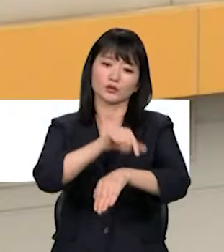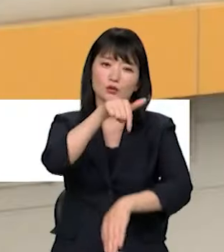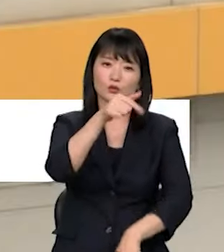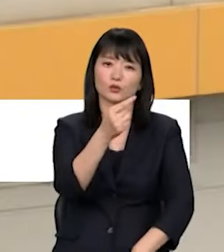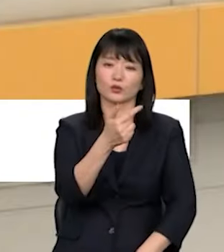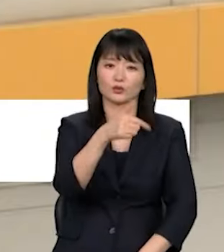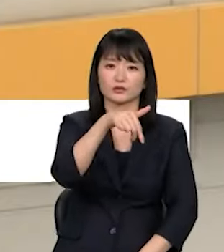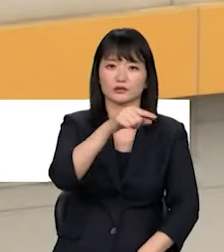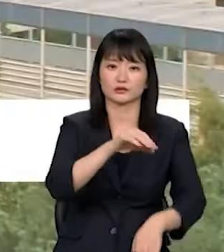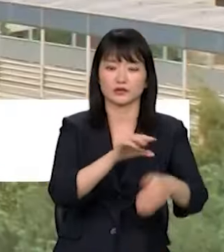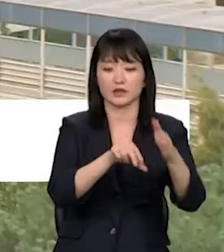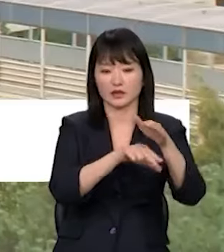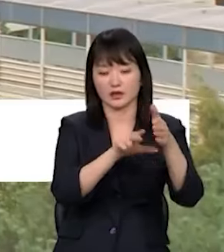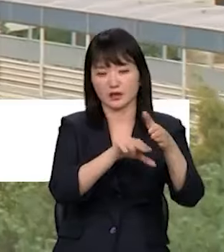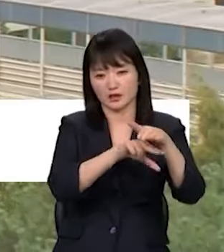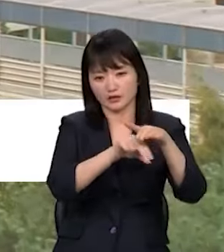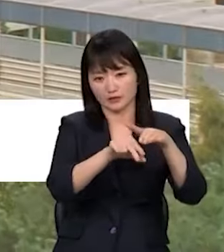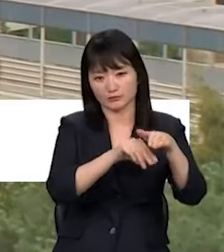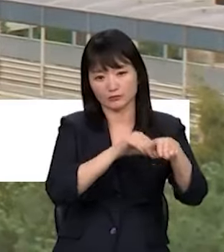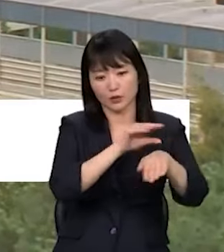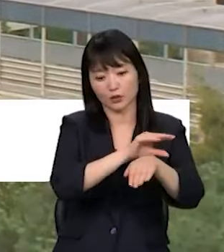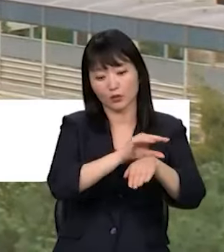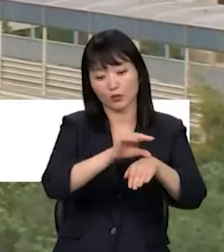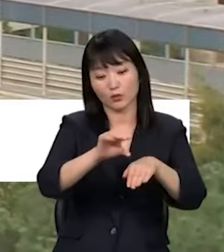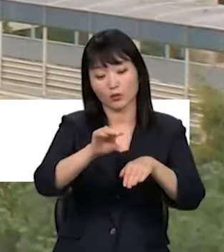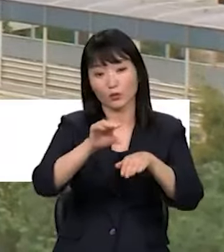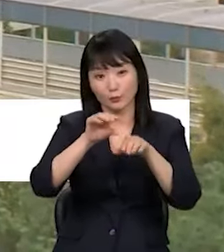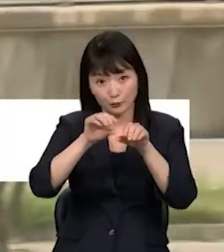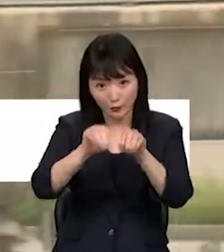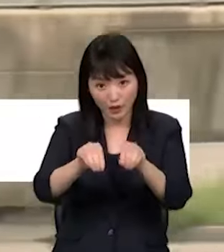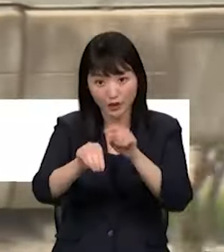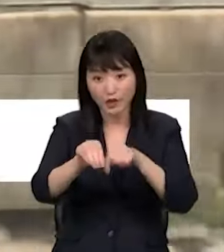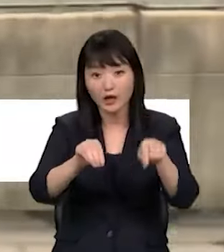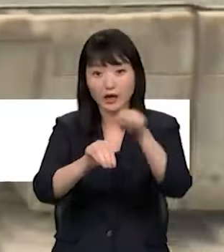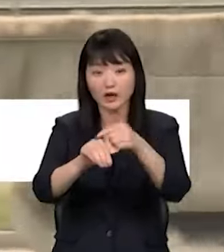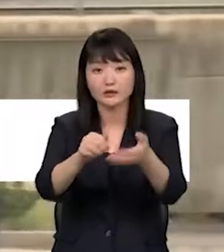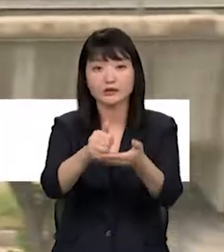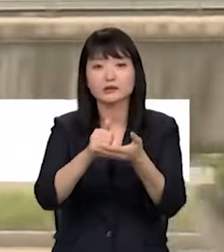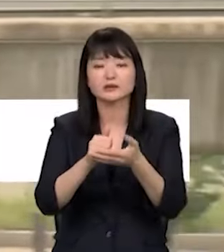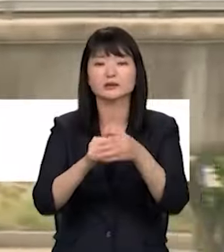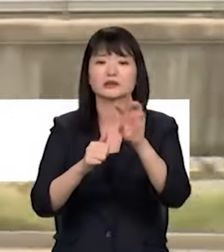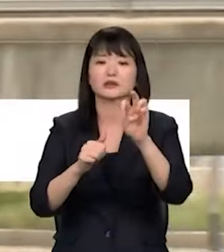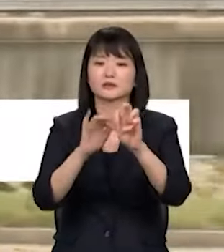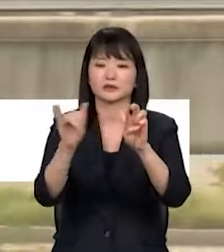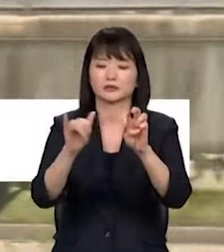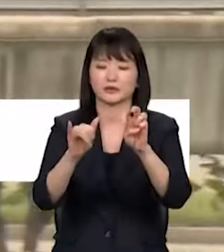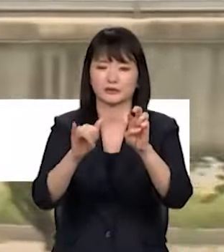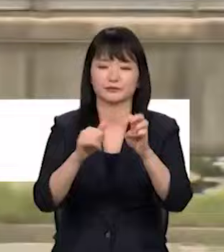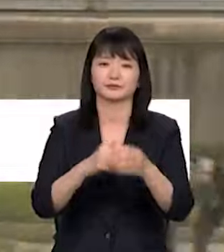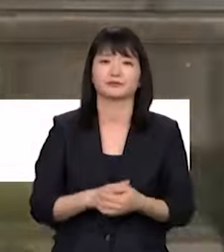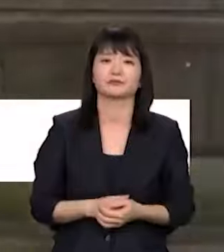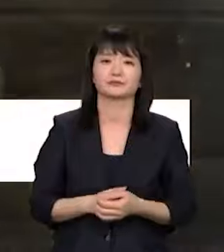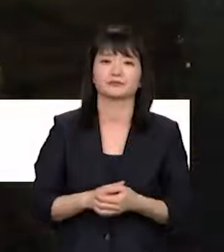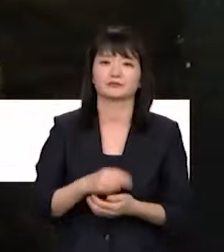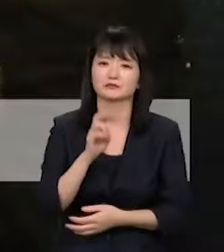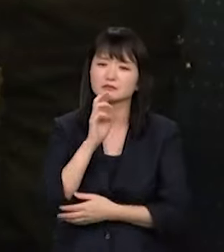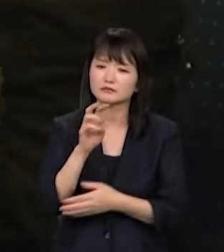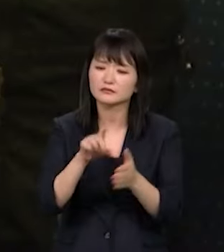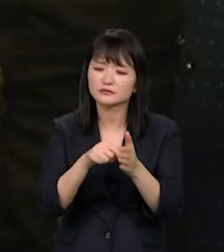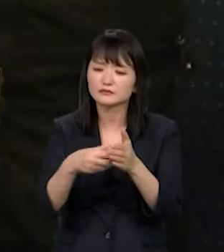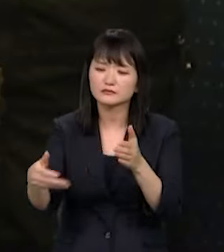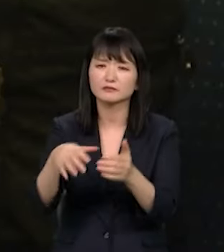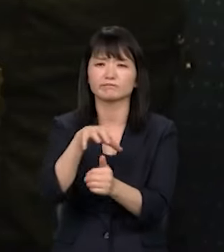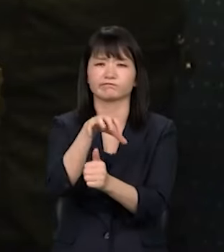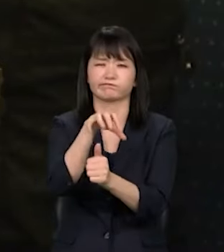출발한 전동차가 비상 정지하는 모습입니다. 이 전동차에는 승객 30여 명이 타고 있었습니다. 30여 분 갇혀